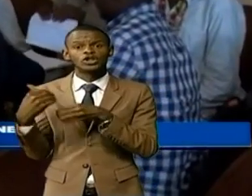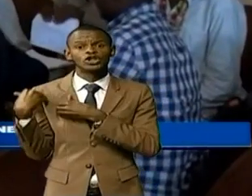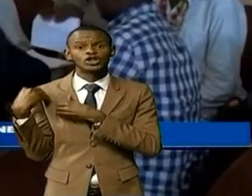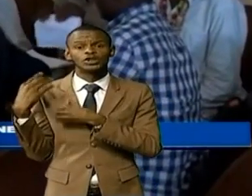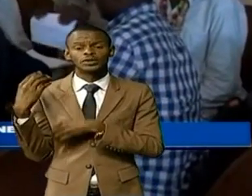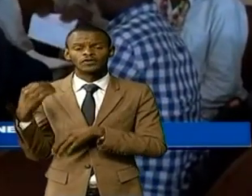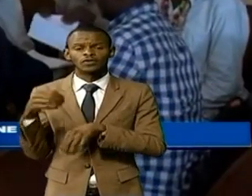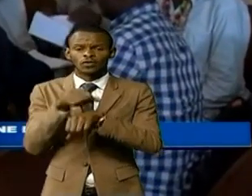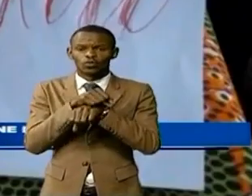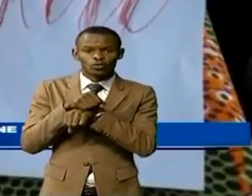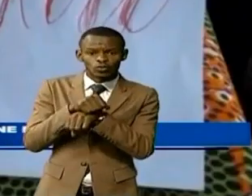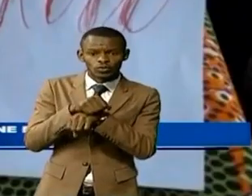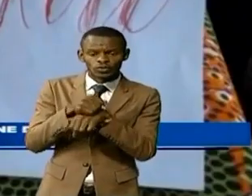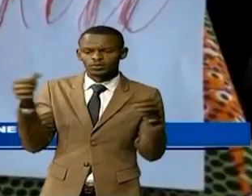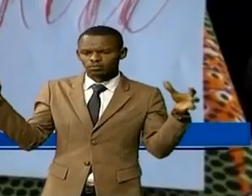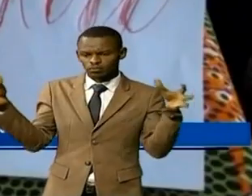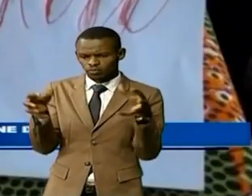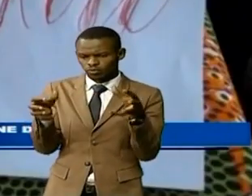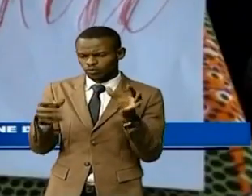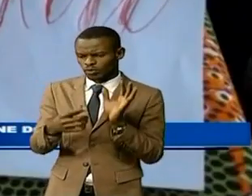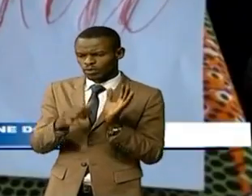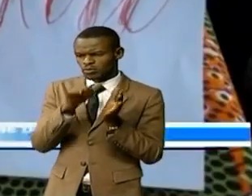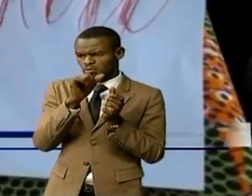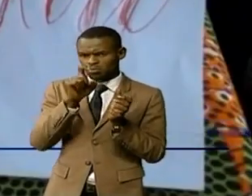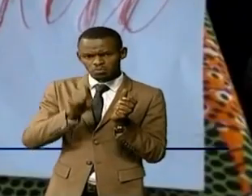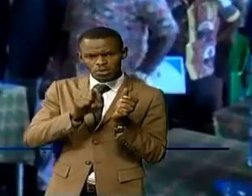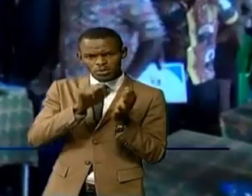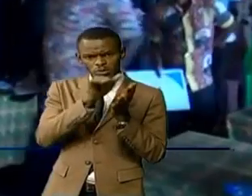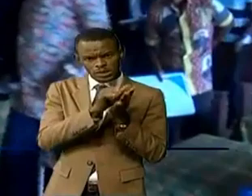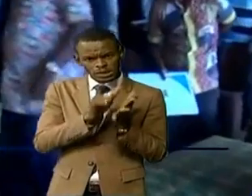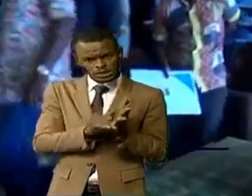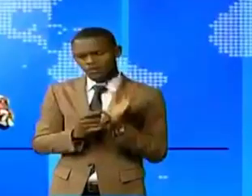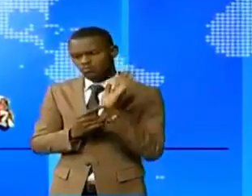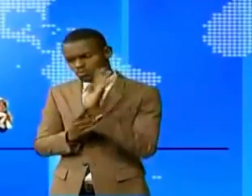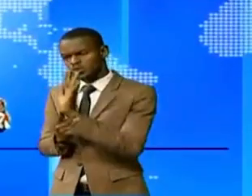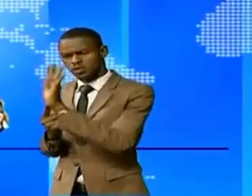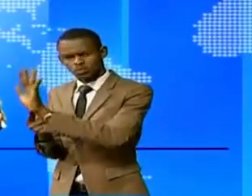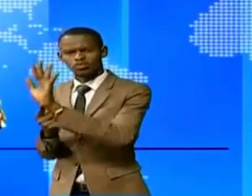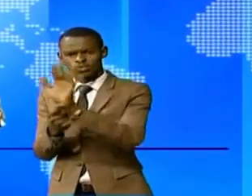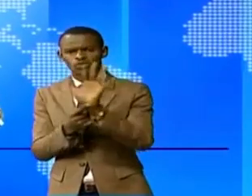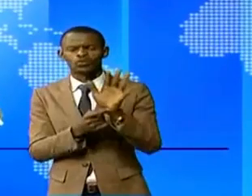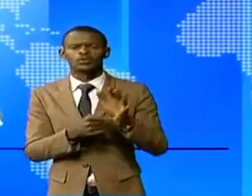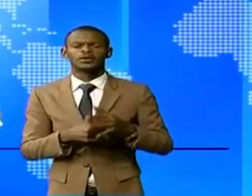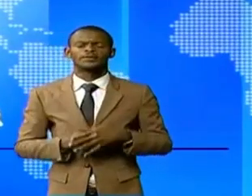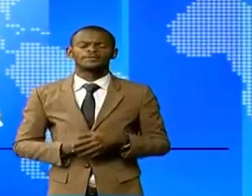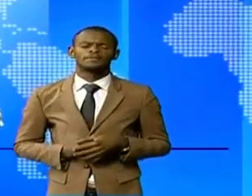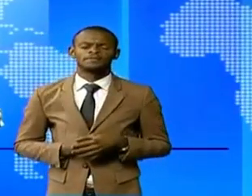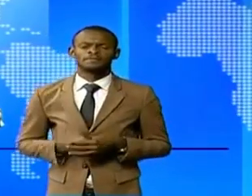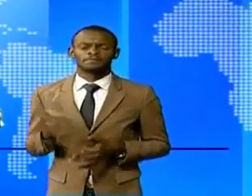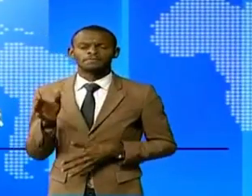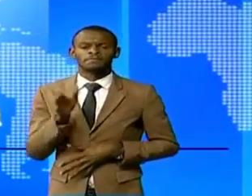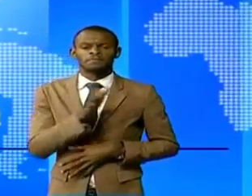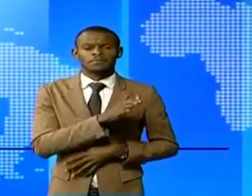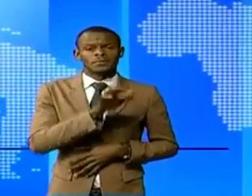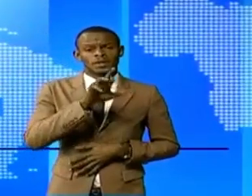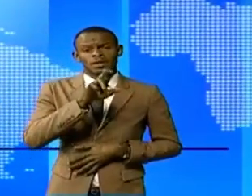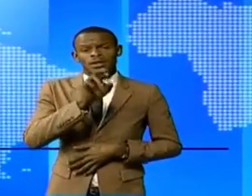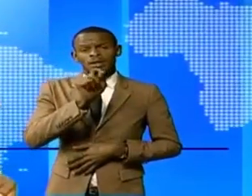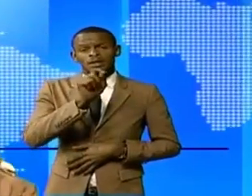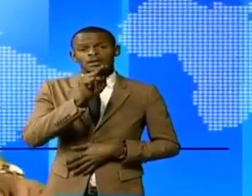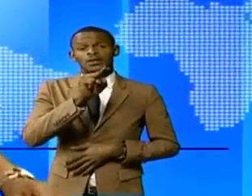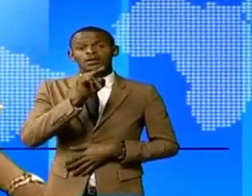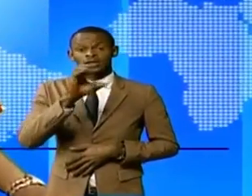à l'intérêt général conformément aux réalités de son entité. La RTNC est victime